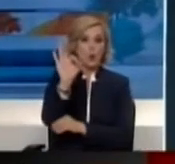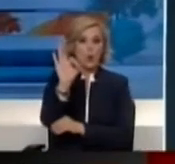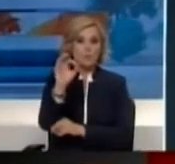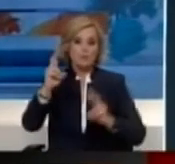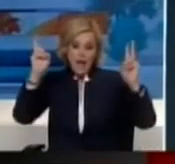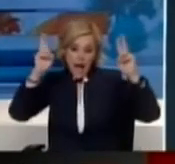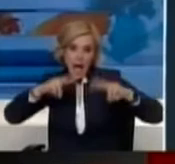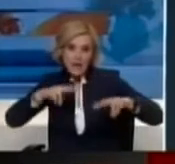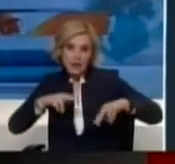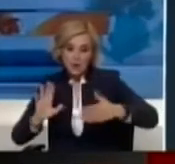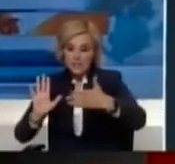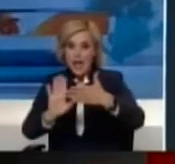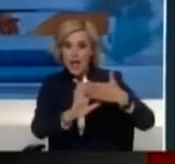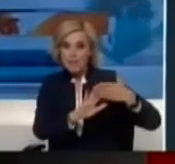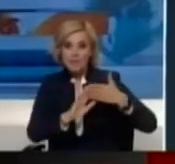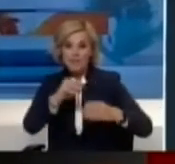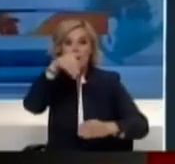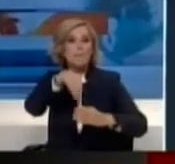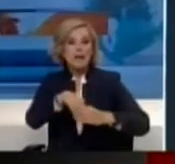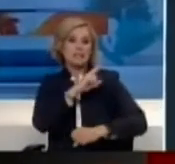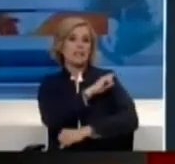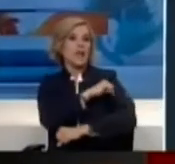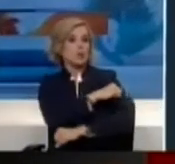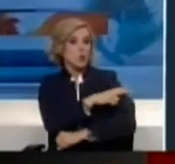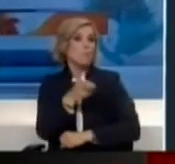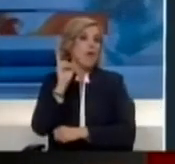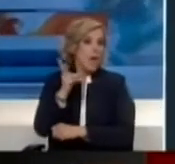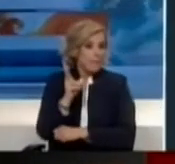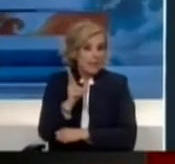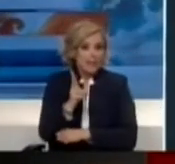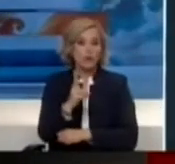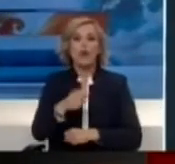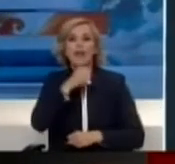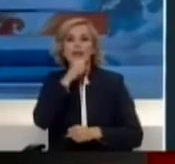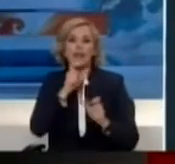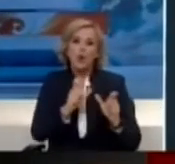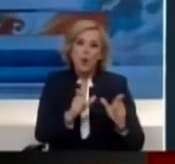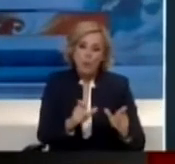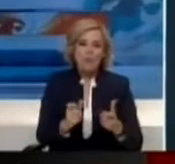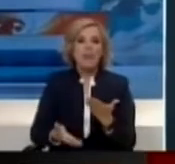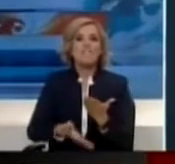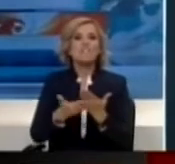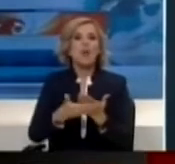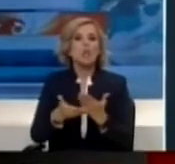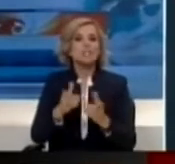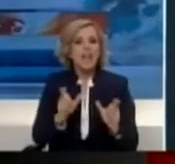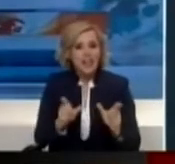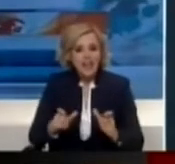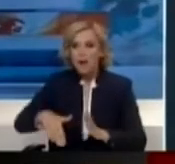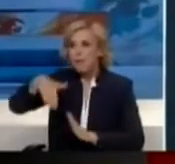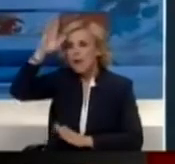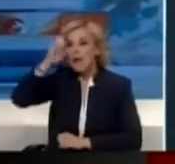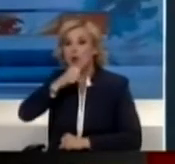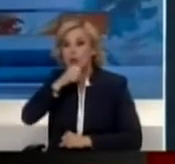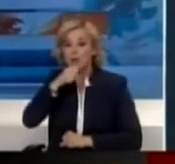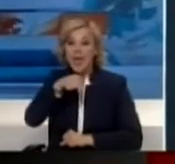σε νοσοκομιακούς χώρους, σε χώρους φροντίδας ευπαθών ομάδων ή σε χώρους φιλοξενίας ευάλωτων ομάδων ή κλειστές κοινότητες, ώστε να